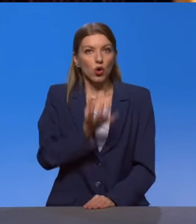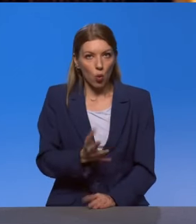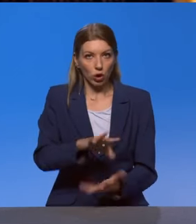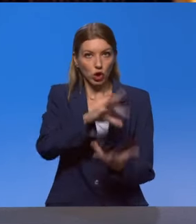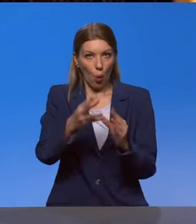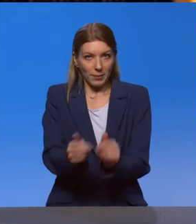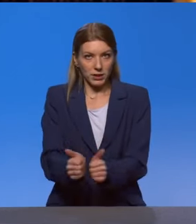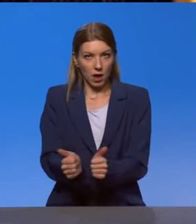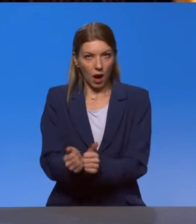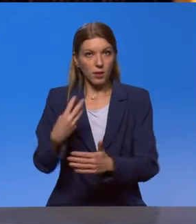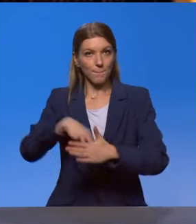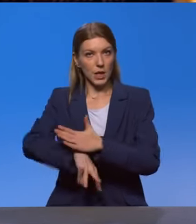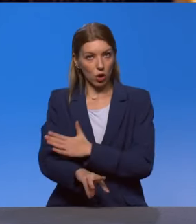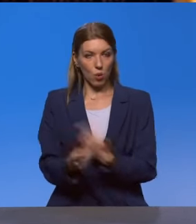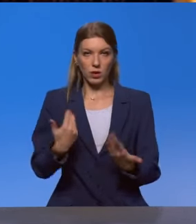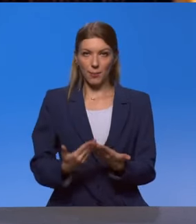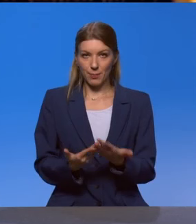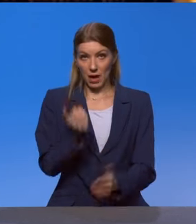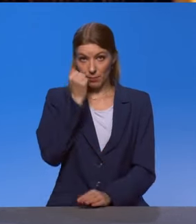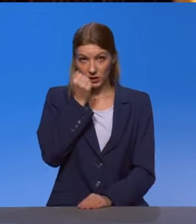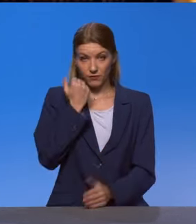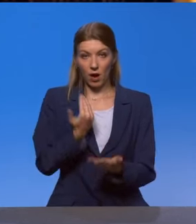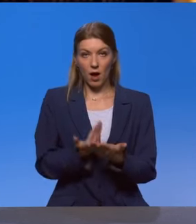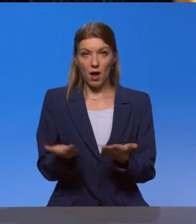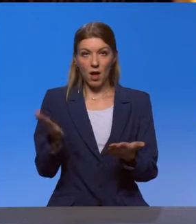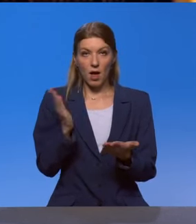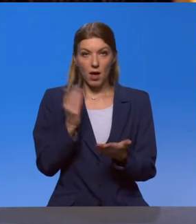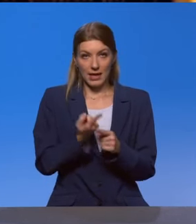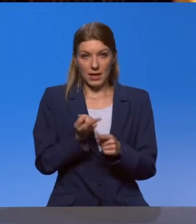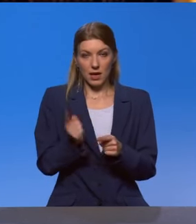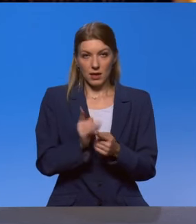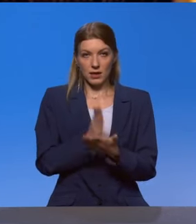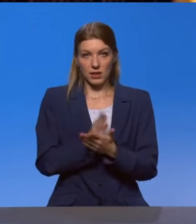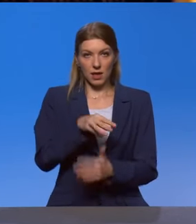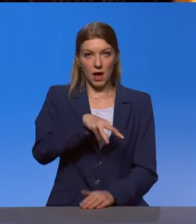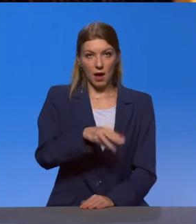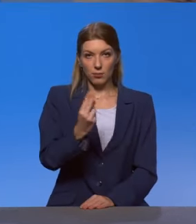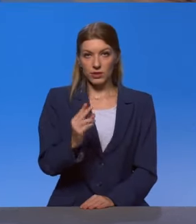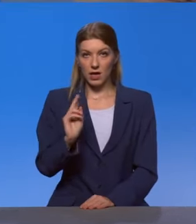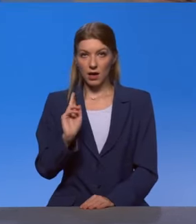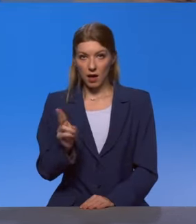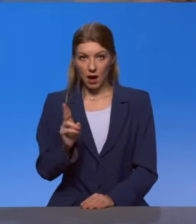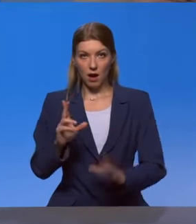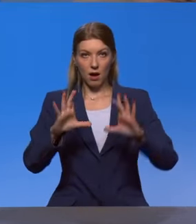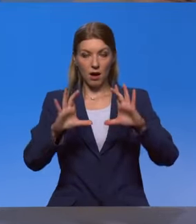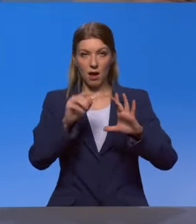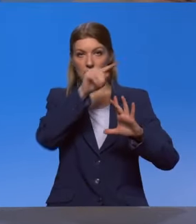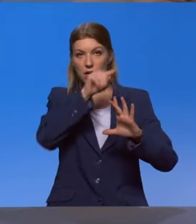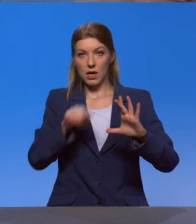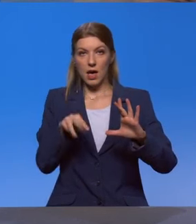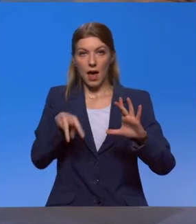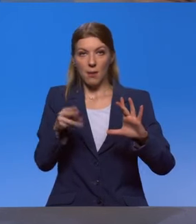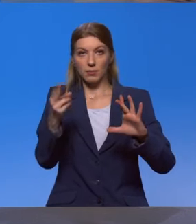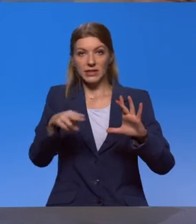с метро. Например, если мы говорим про Москву, это пересечение МЦК Московского центрального кольца и МЦД Московских центральных